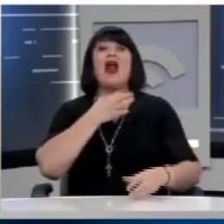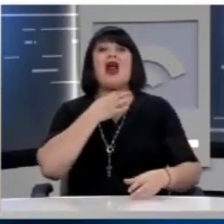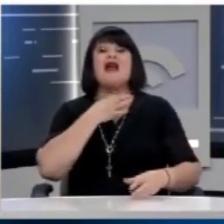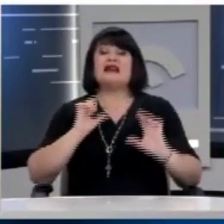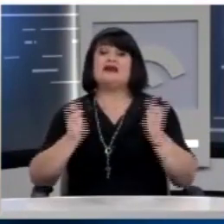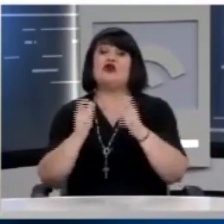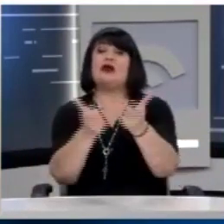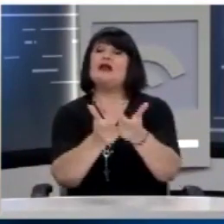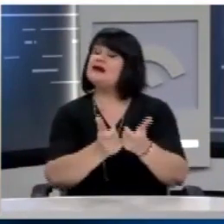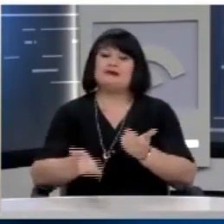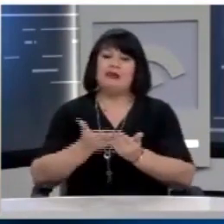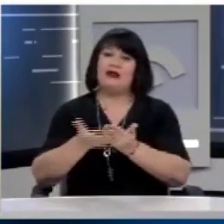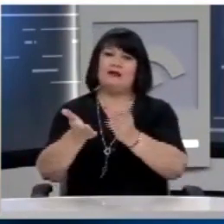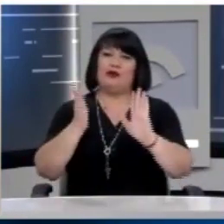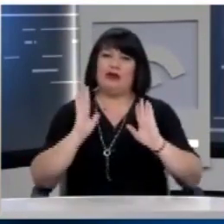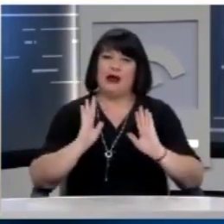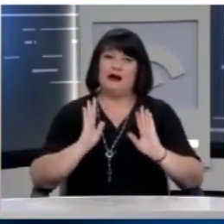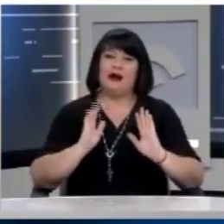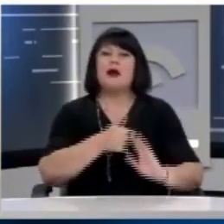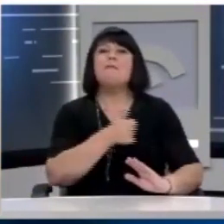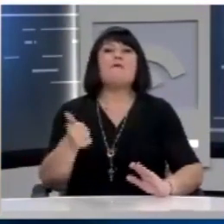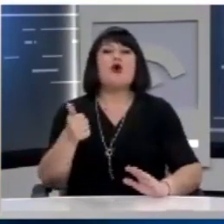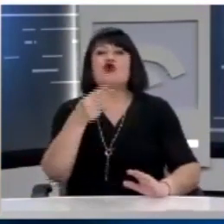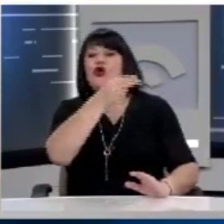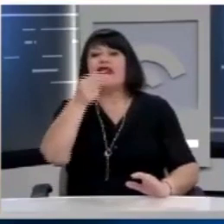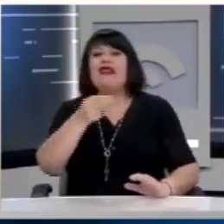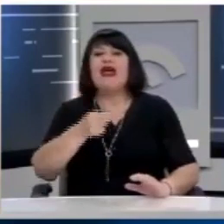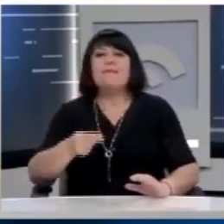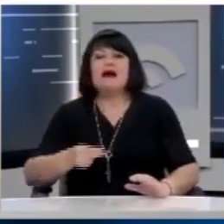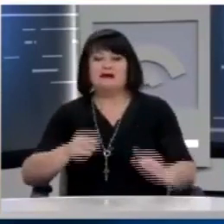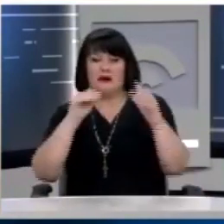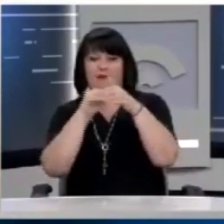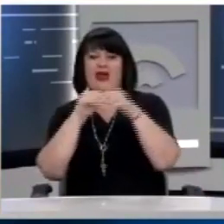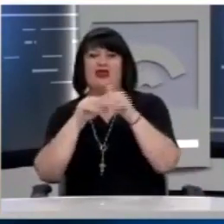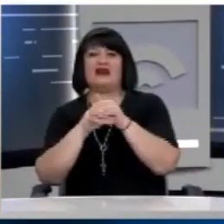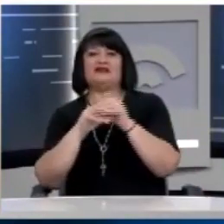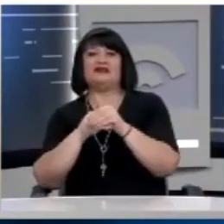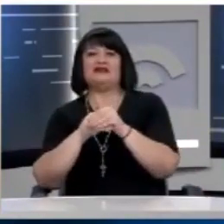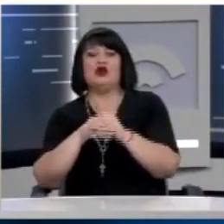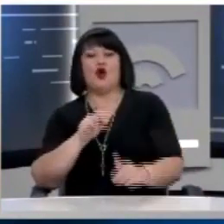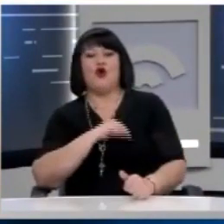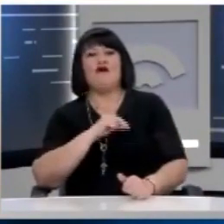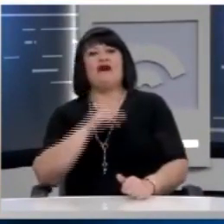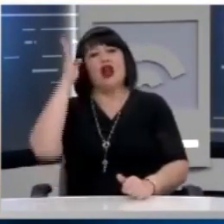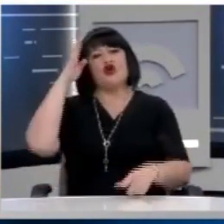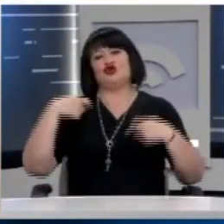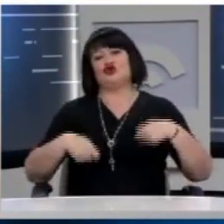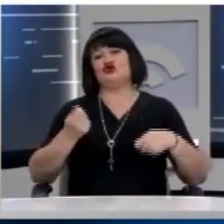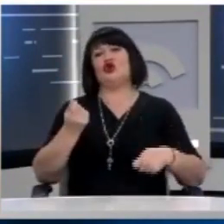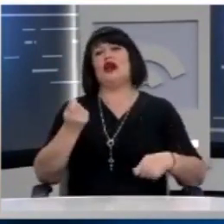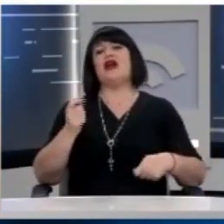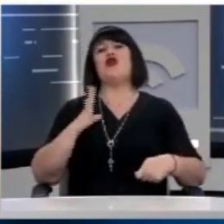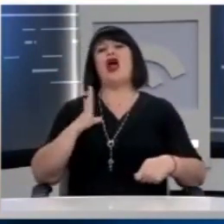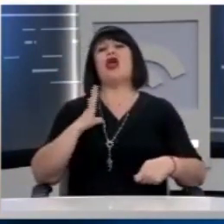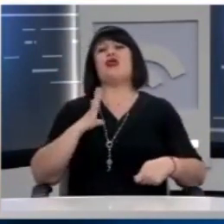αναγκών, αλλά μόνο, απλά και μόνο τους τομείς που θα φέρουν επενδύσεις που θα ωφελήσουν τα κέρδη των λίγων